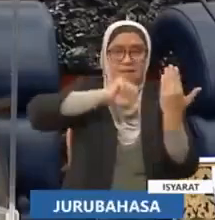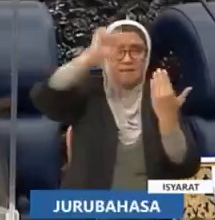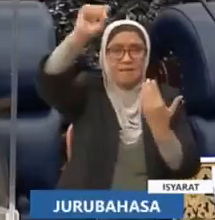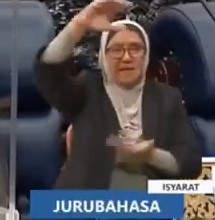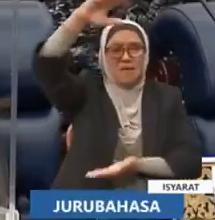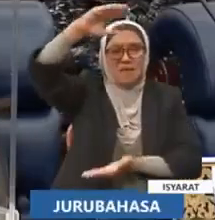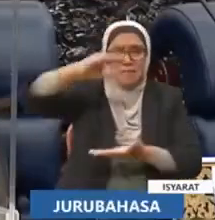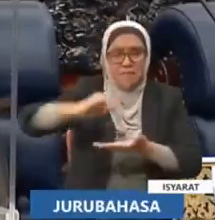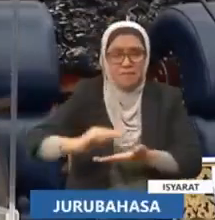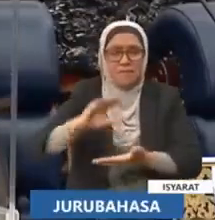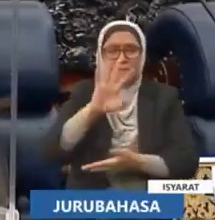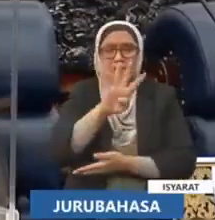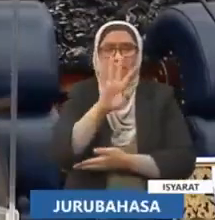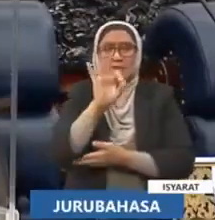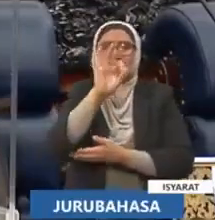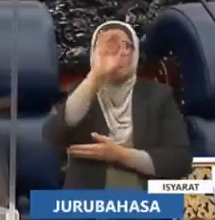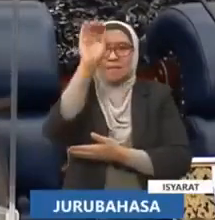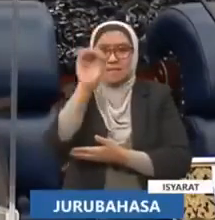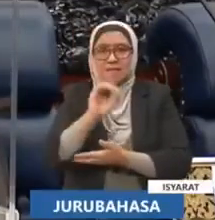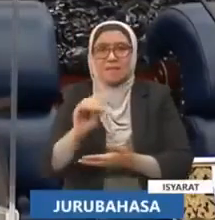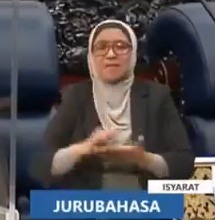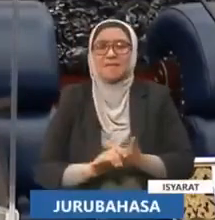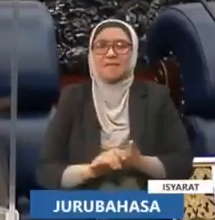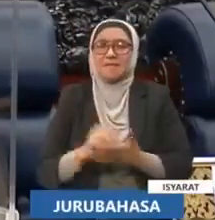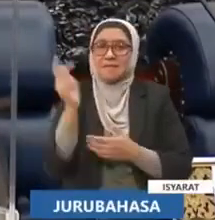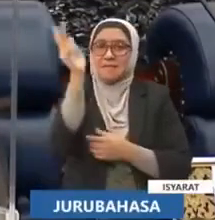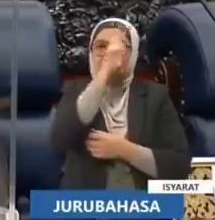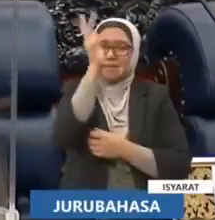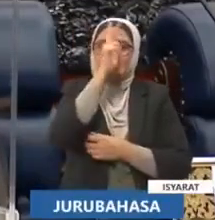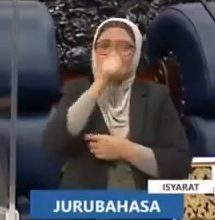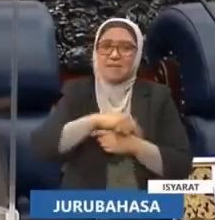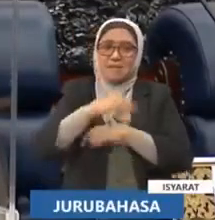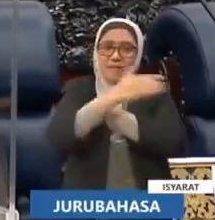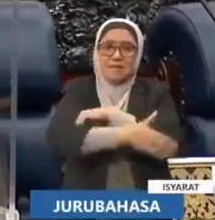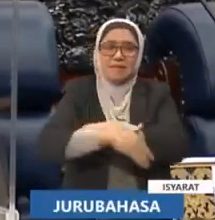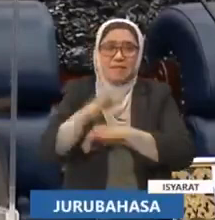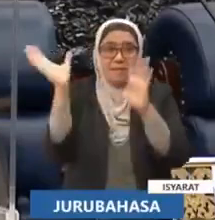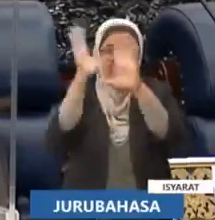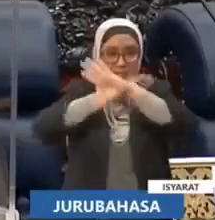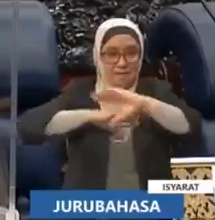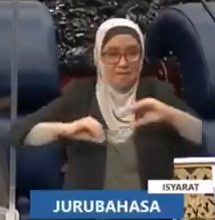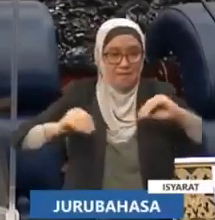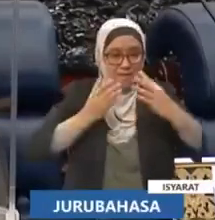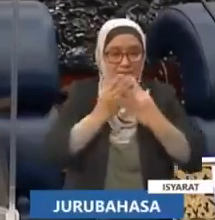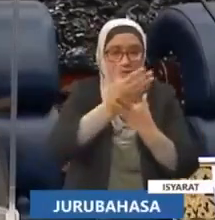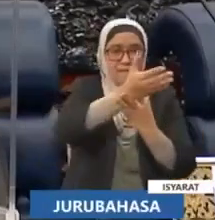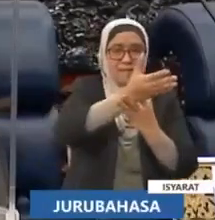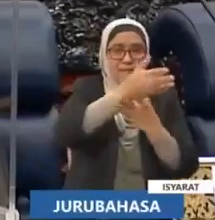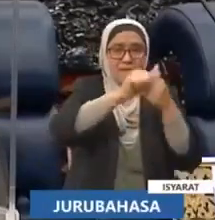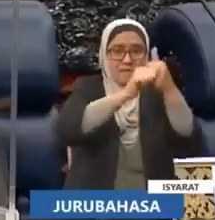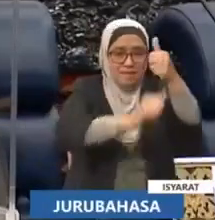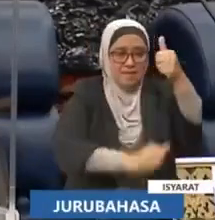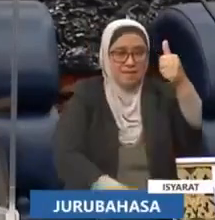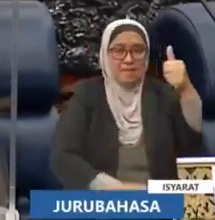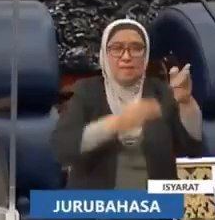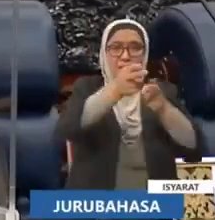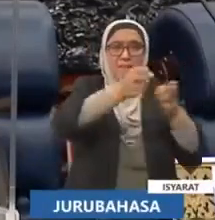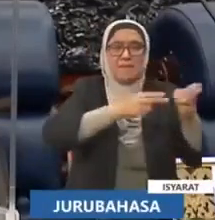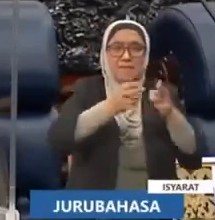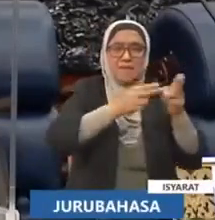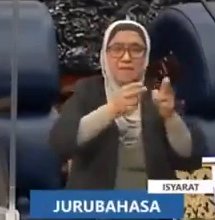berkurangan sebanyak 49%. Kerajaan Negeri Sarawak melalui Jawatankuasa Pengurusan Bencana Negeri